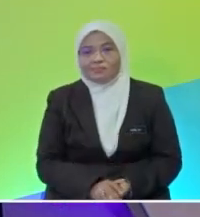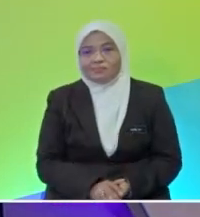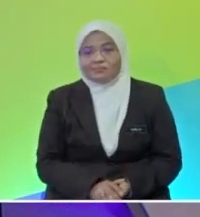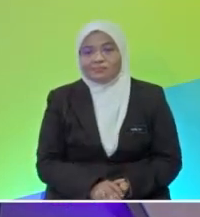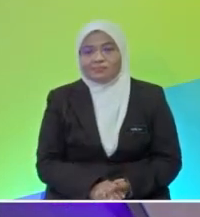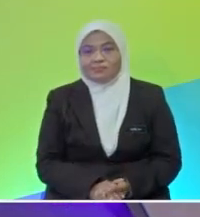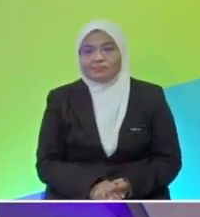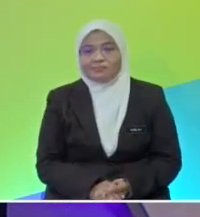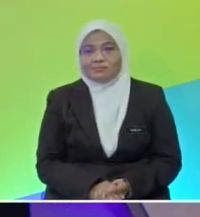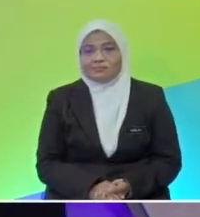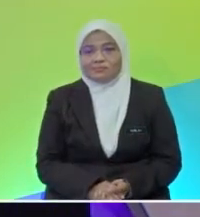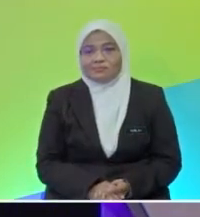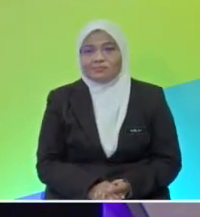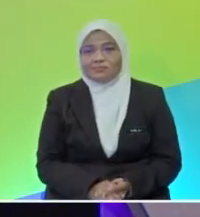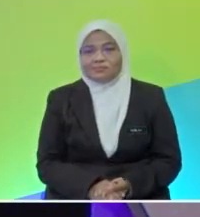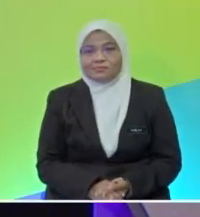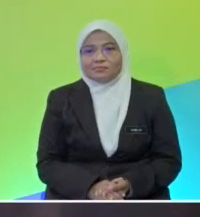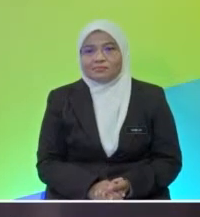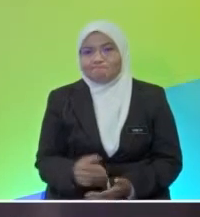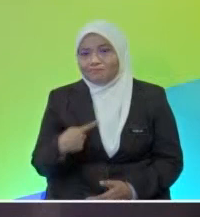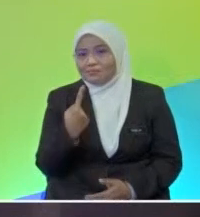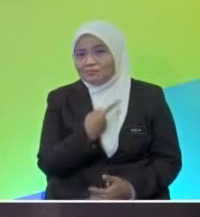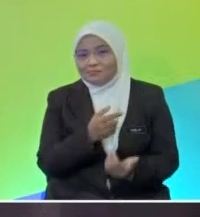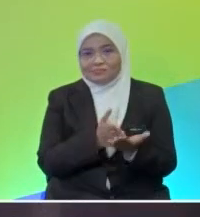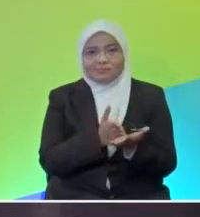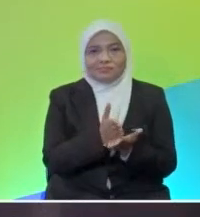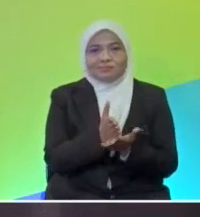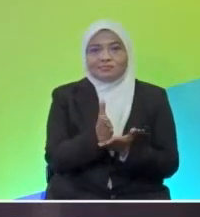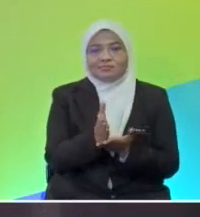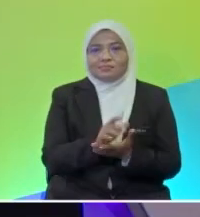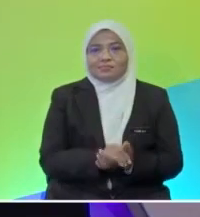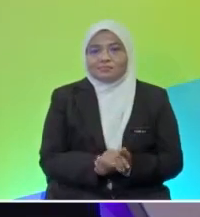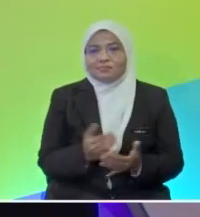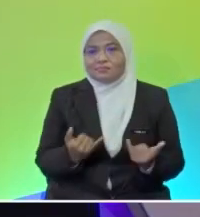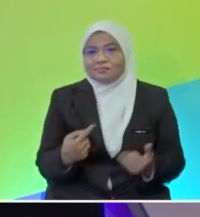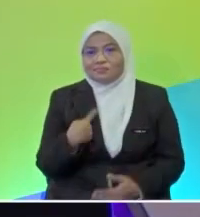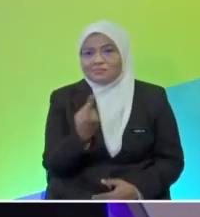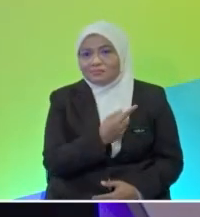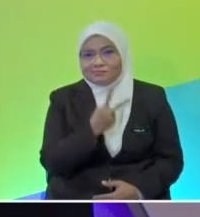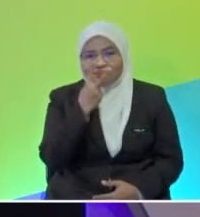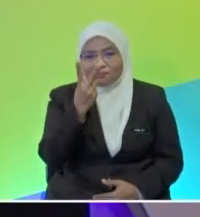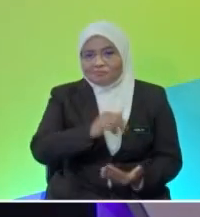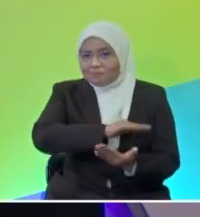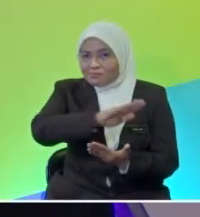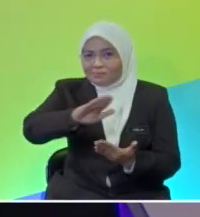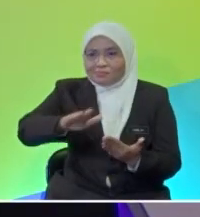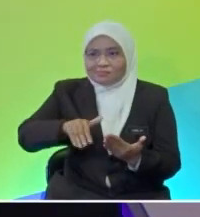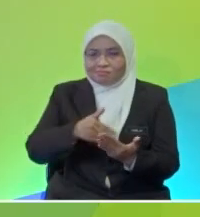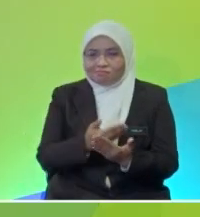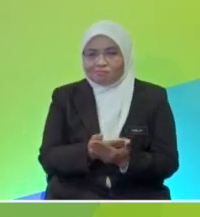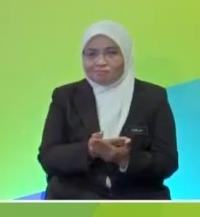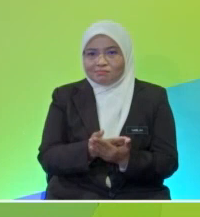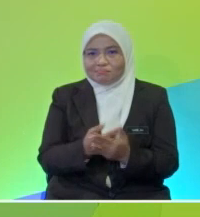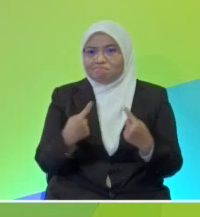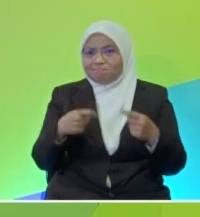memudahkan pelajaran Oke boleh jigong jadi kita tengok coba hafal semua dia punya bearing-miring tuh hafal